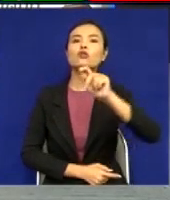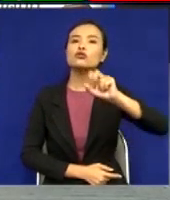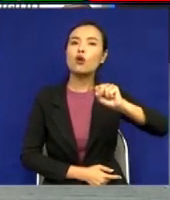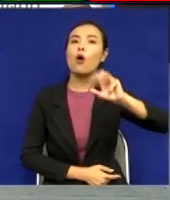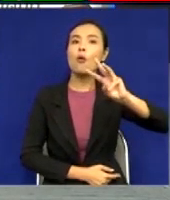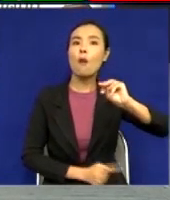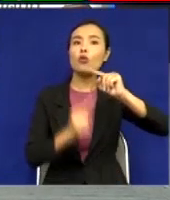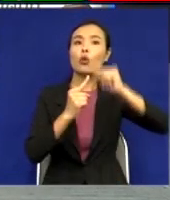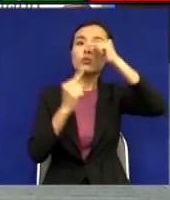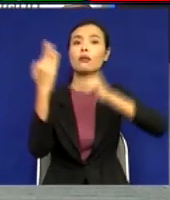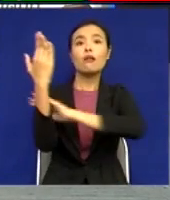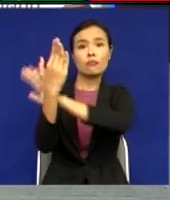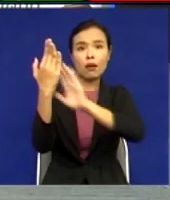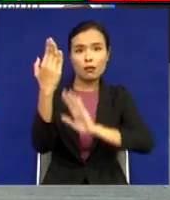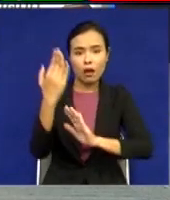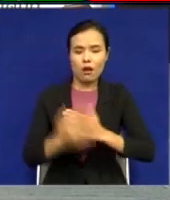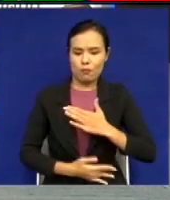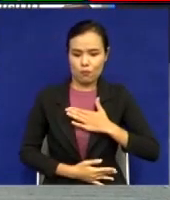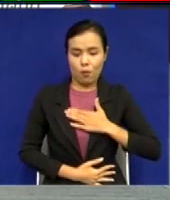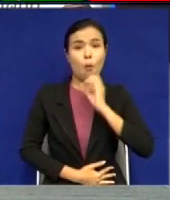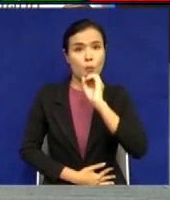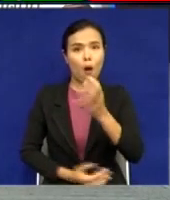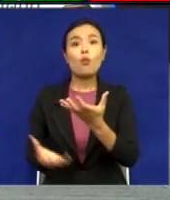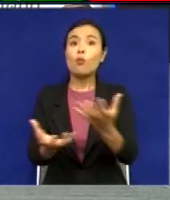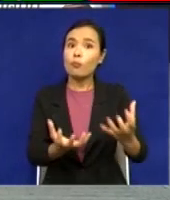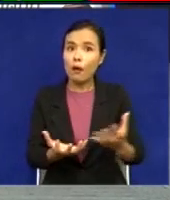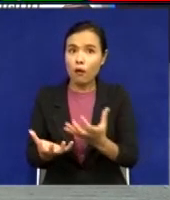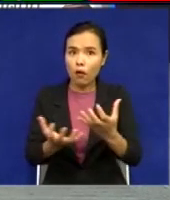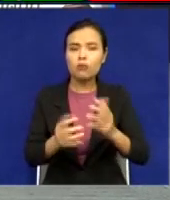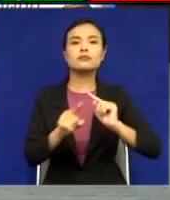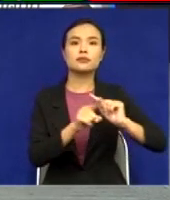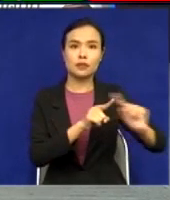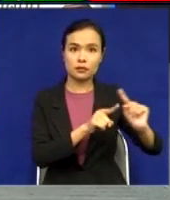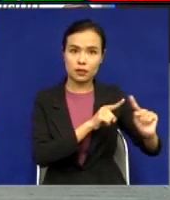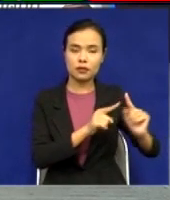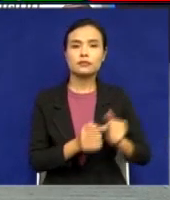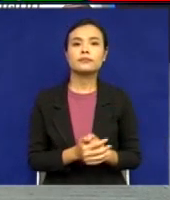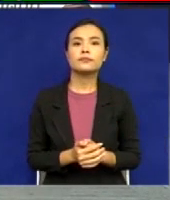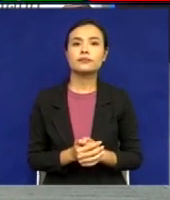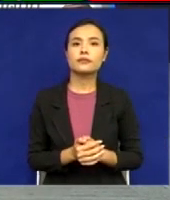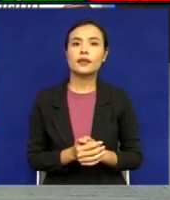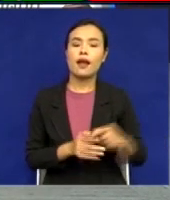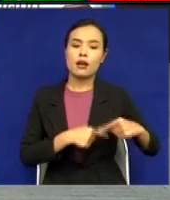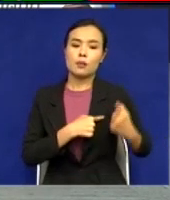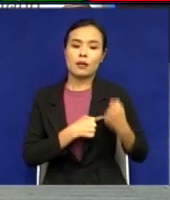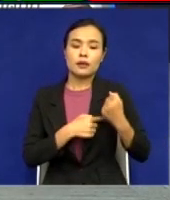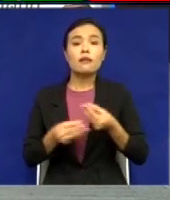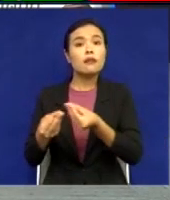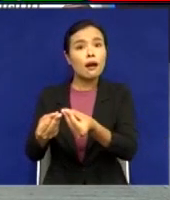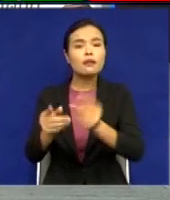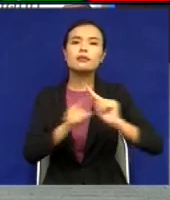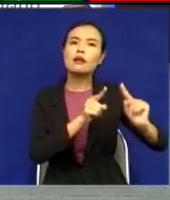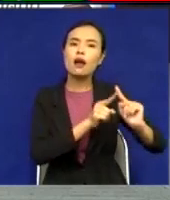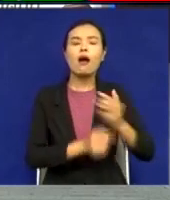ะบอกว่าในเรื่องของอุปกรณ์ต่างๆนะครับหรือขวัญกำลังใจในเรื่องอื่นนี่